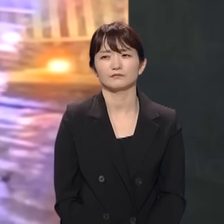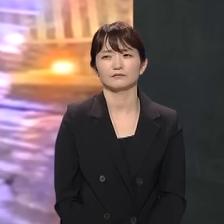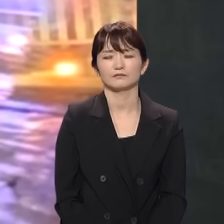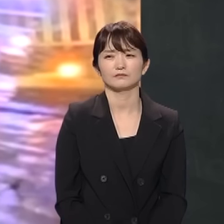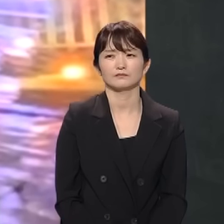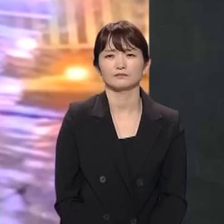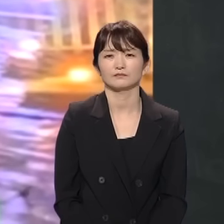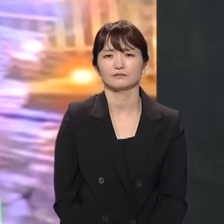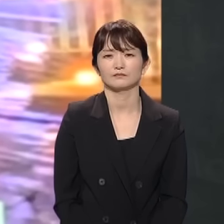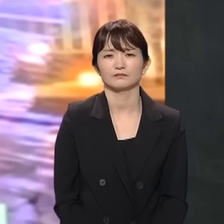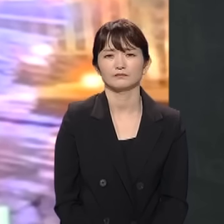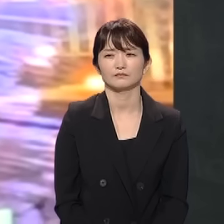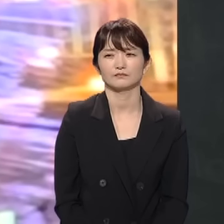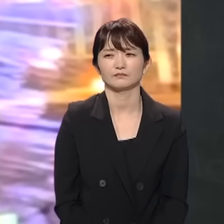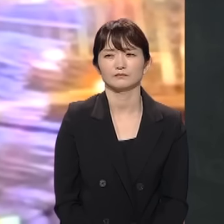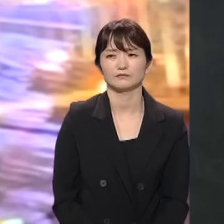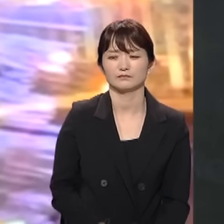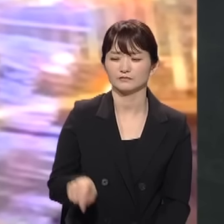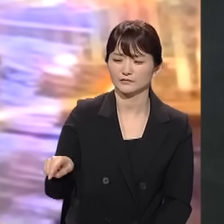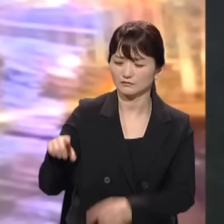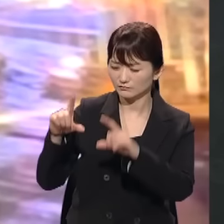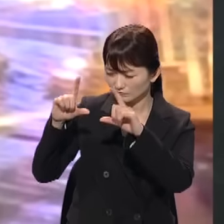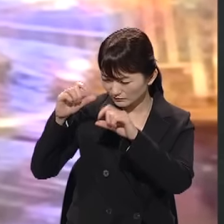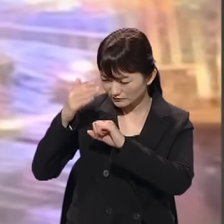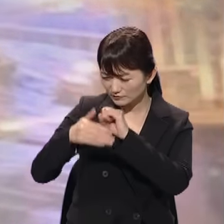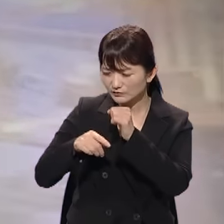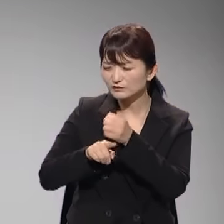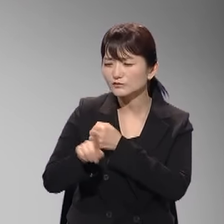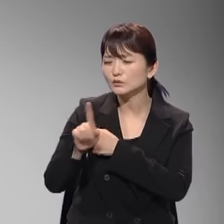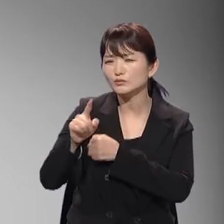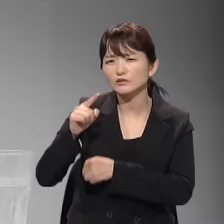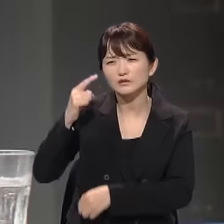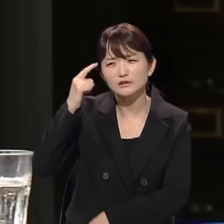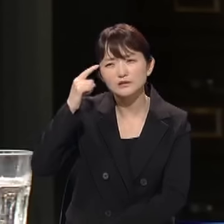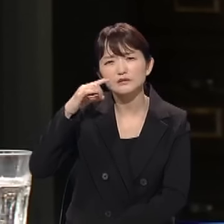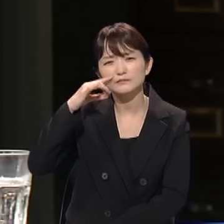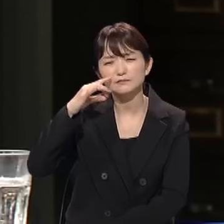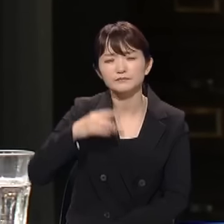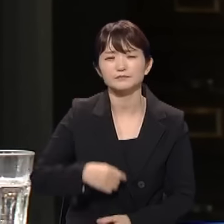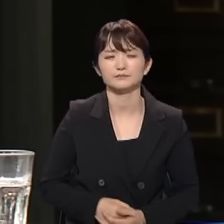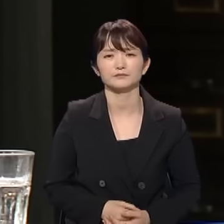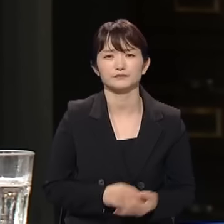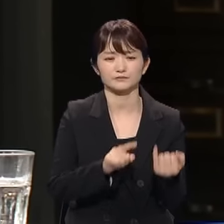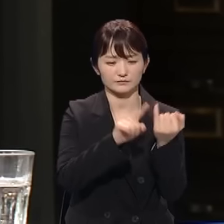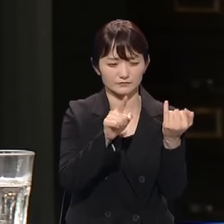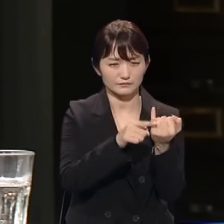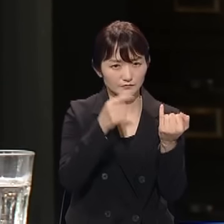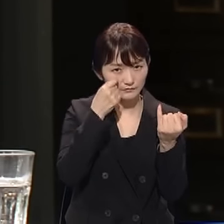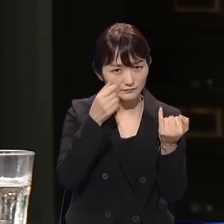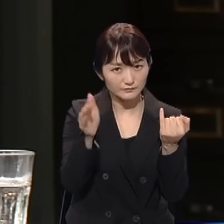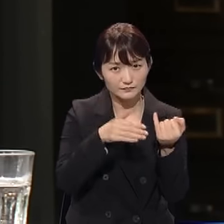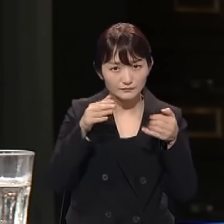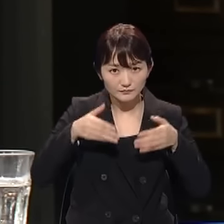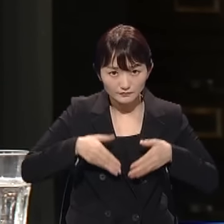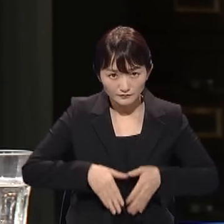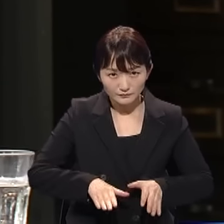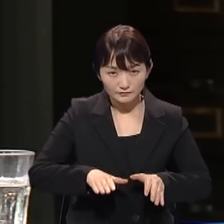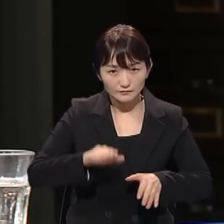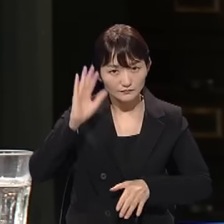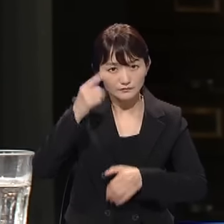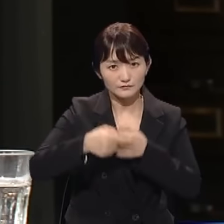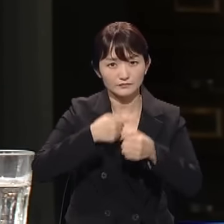그 정말 생각이 더 궁금하다 지금 그러시는데요. 자, 박 변호사님 네. 임신 6개월 때부터 출산 그리고 최근까지 1년